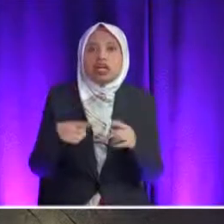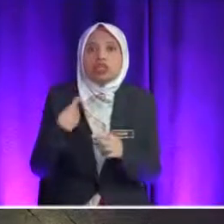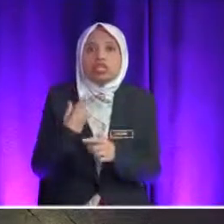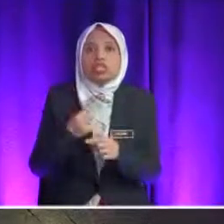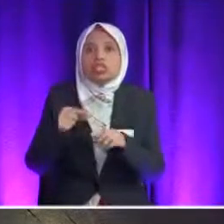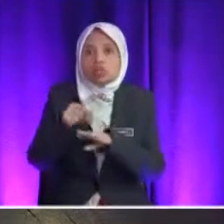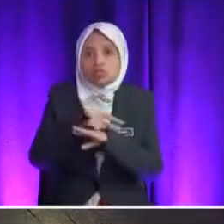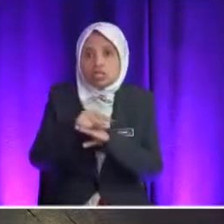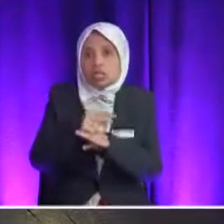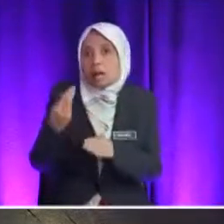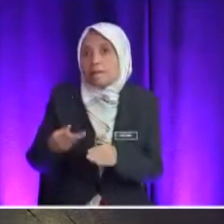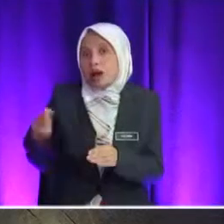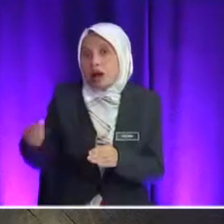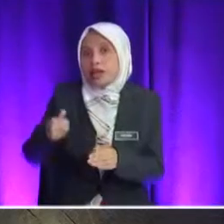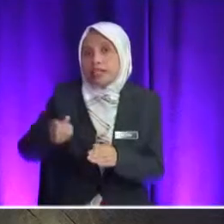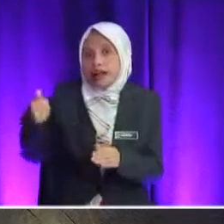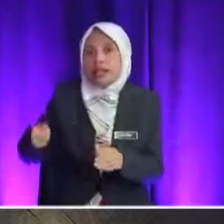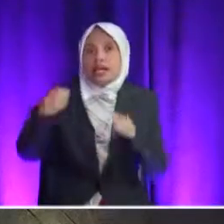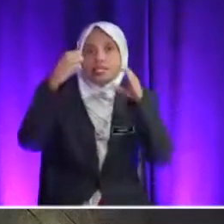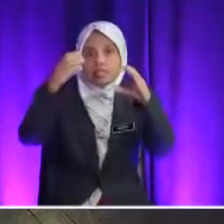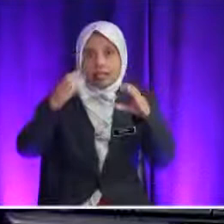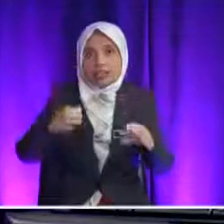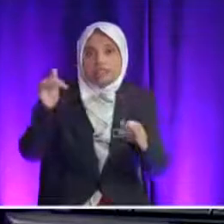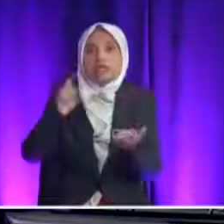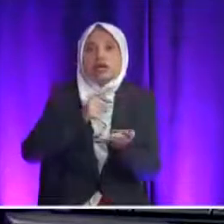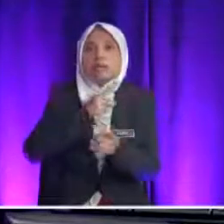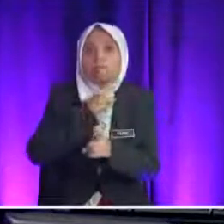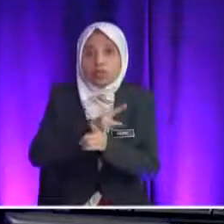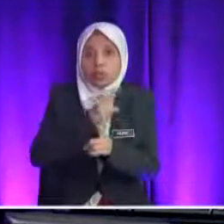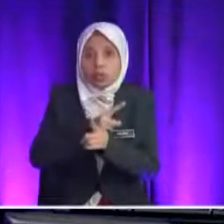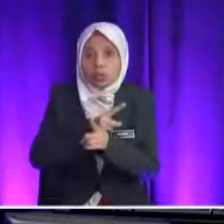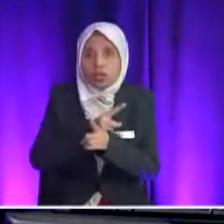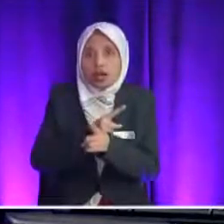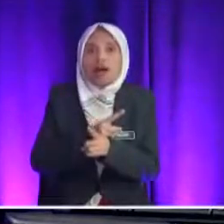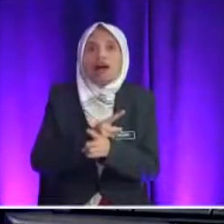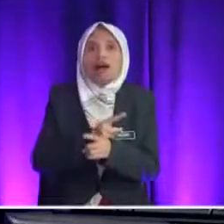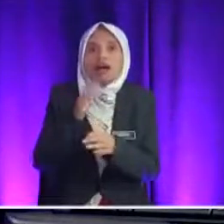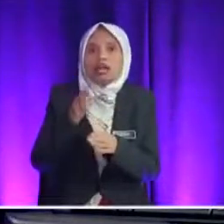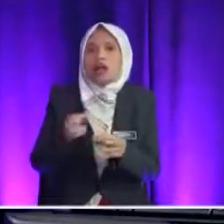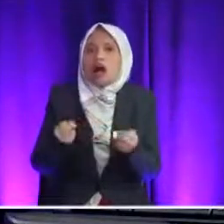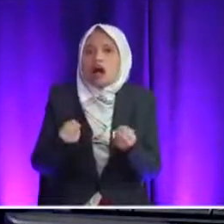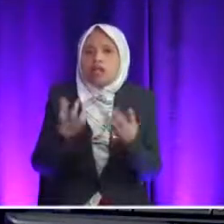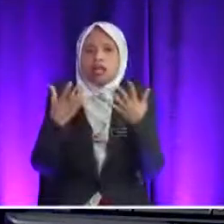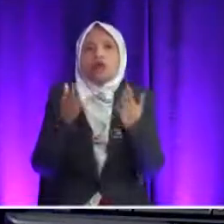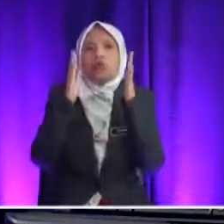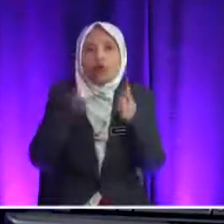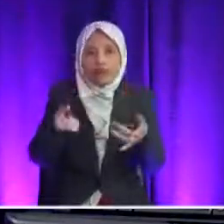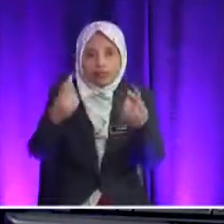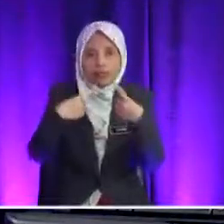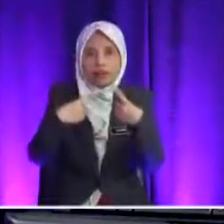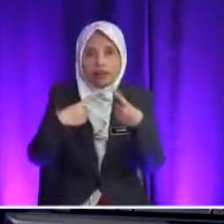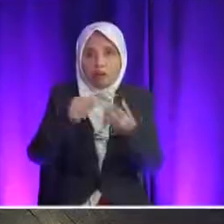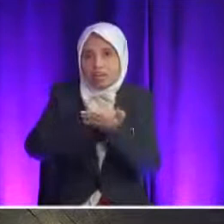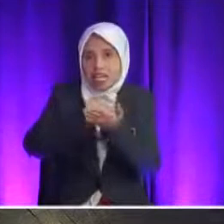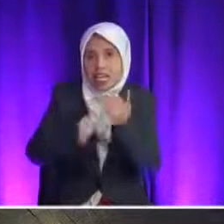Umum foto jangan Betulnya betul bersih Alhamdulillah syaa Allah ada yang pelanggannya mereka datang perbuatan kita itu visi